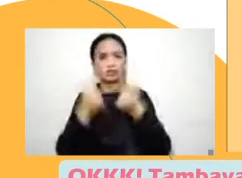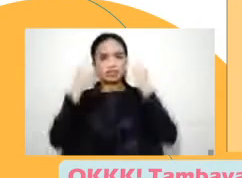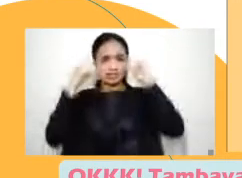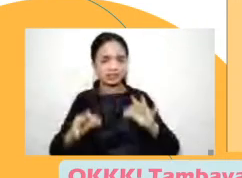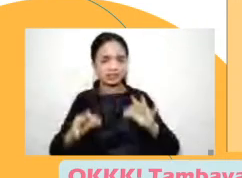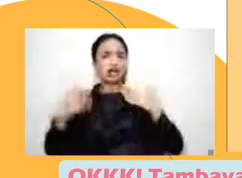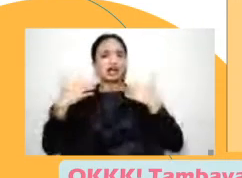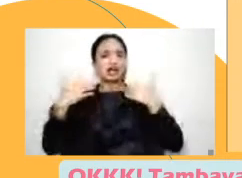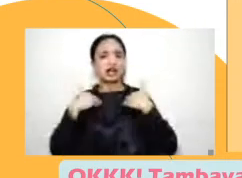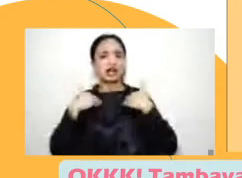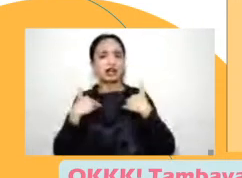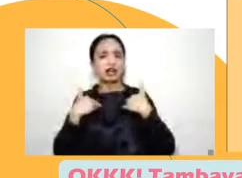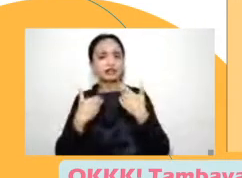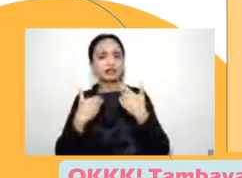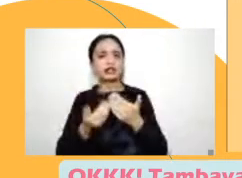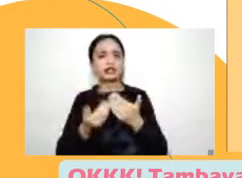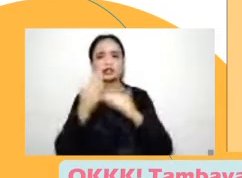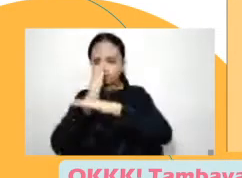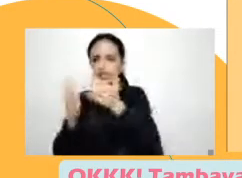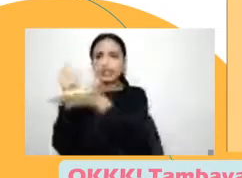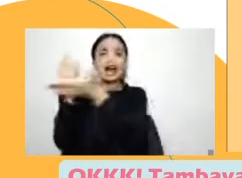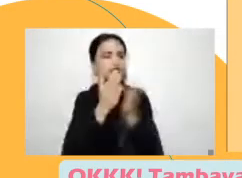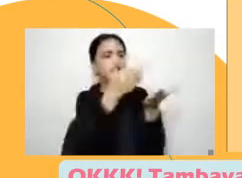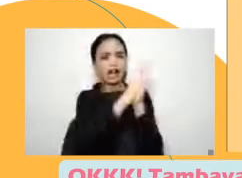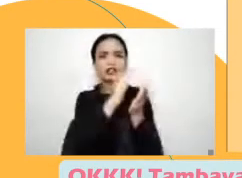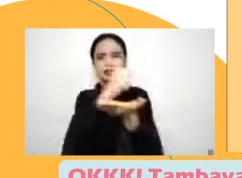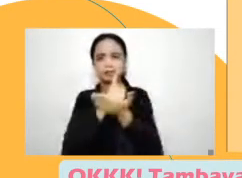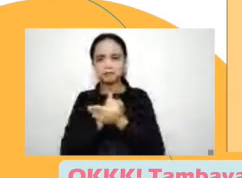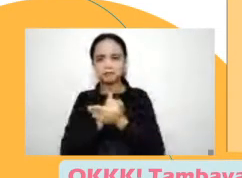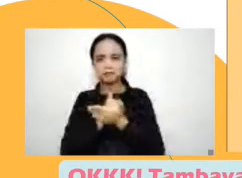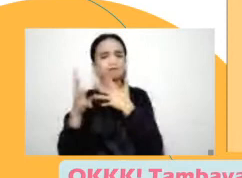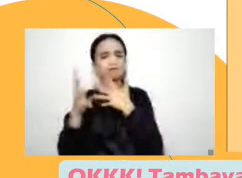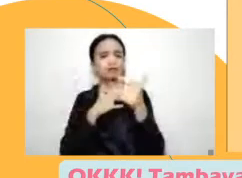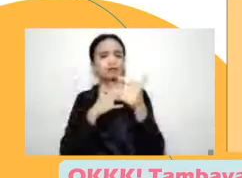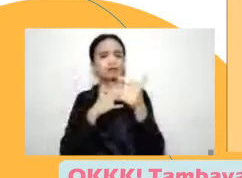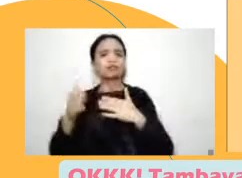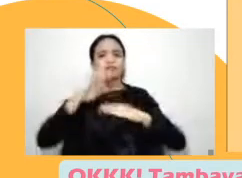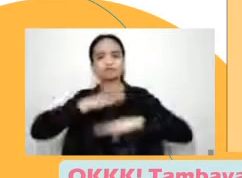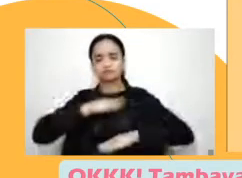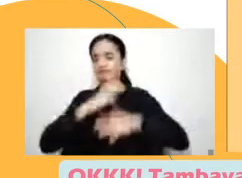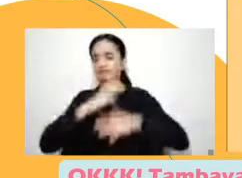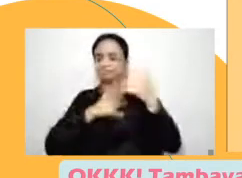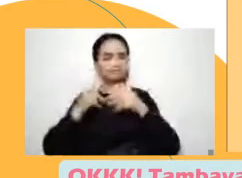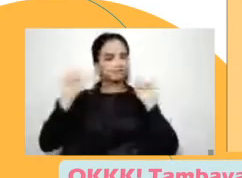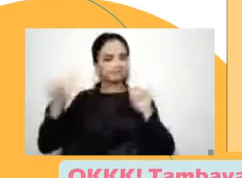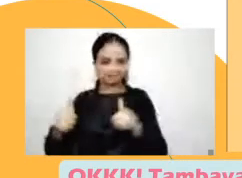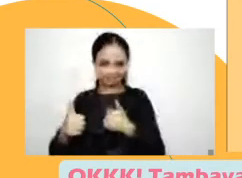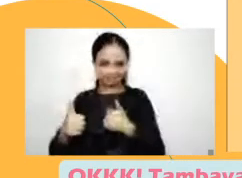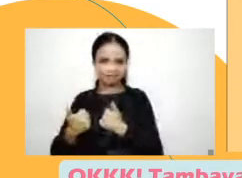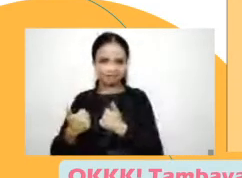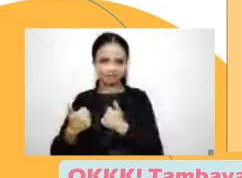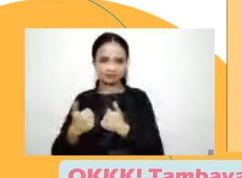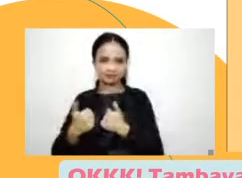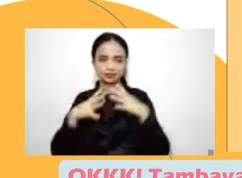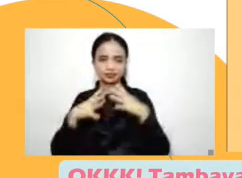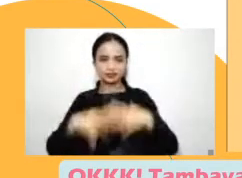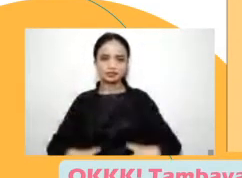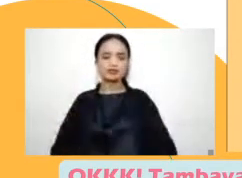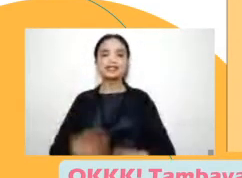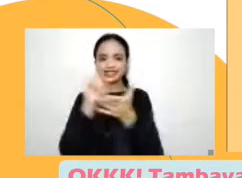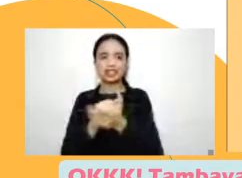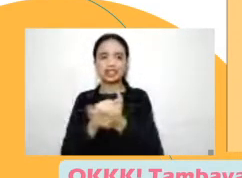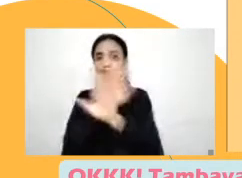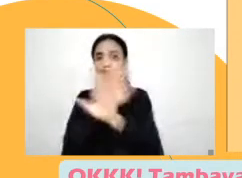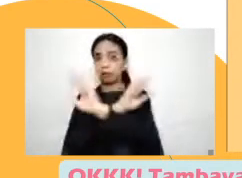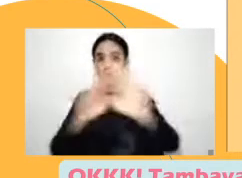upang humingi ng tulong, at may kapanatagan sa gitnaman ng pagsubok at inos. Ayan,